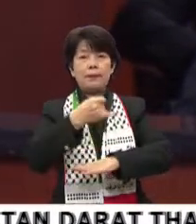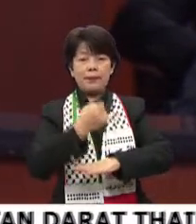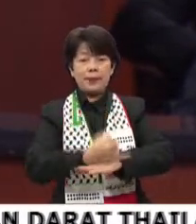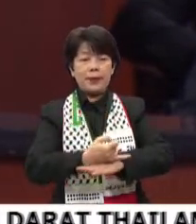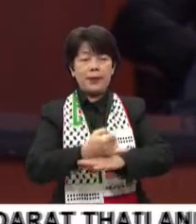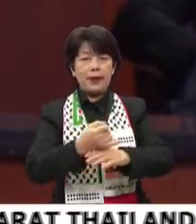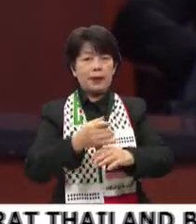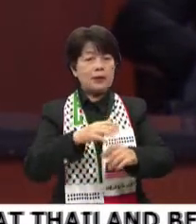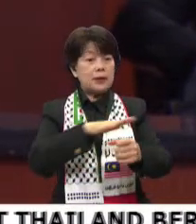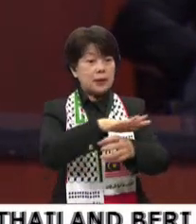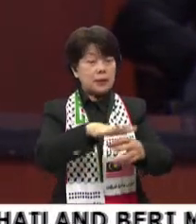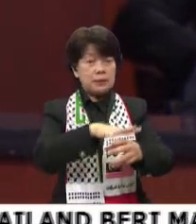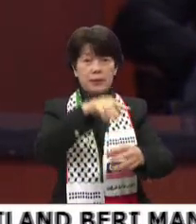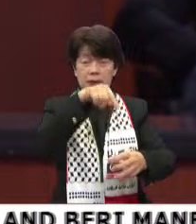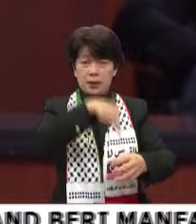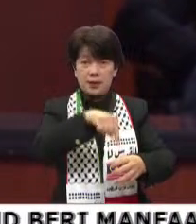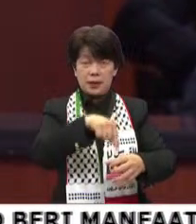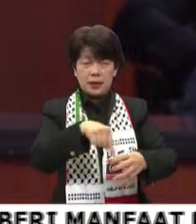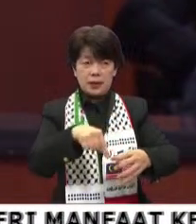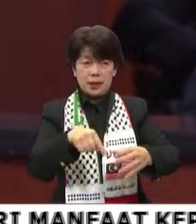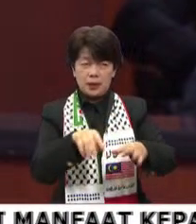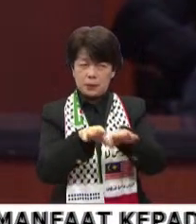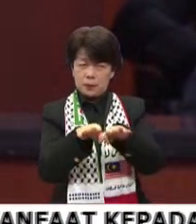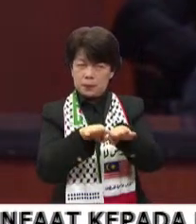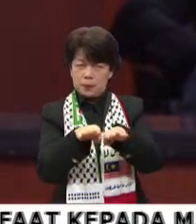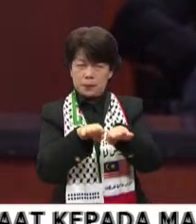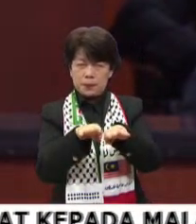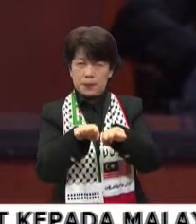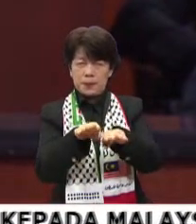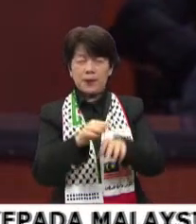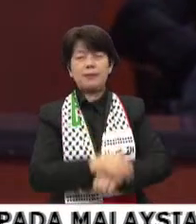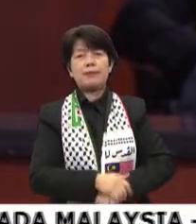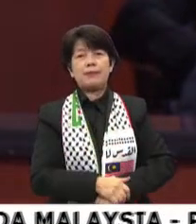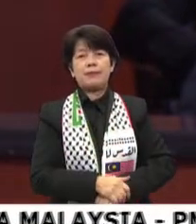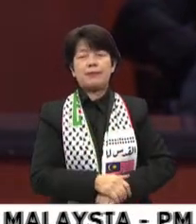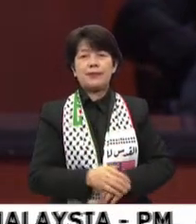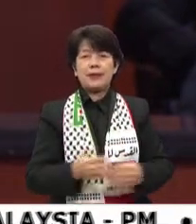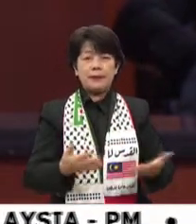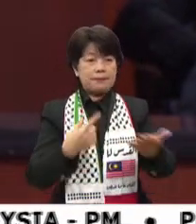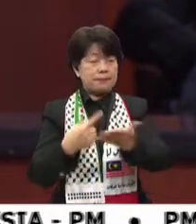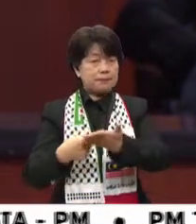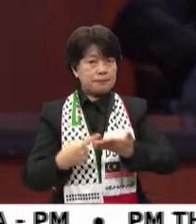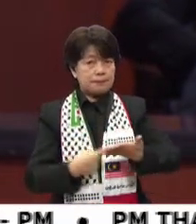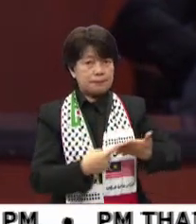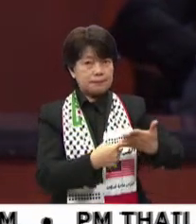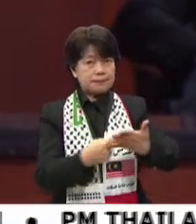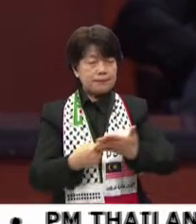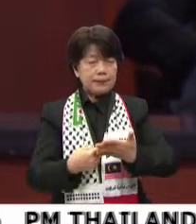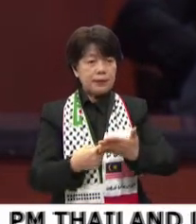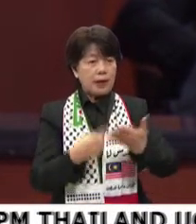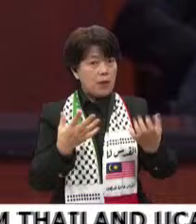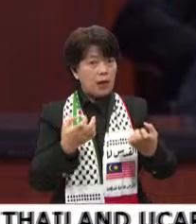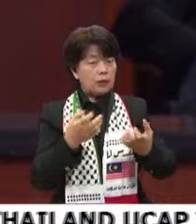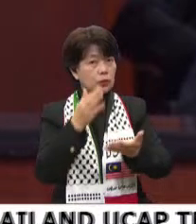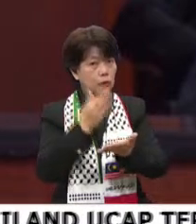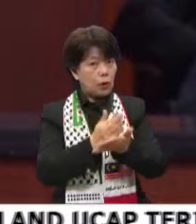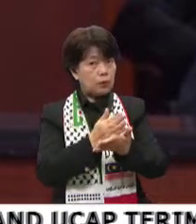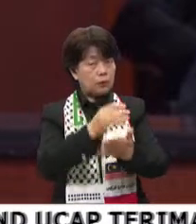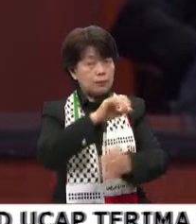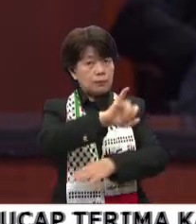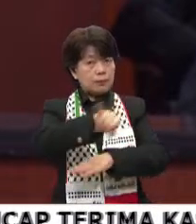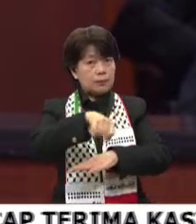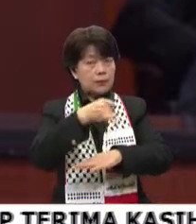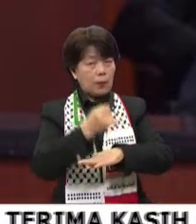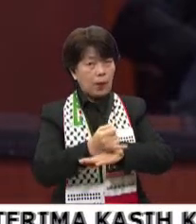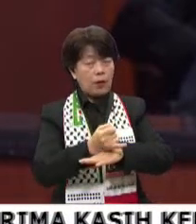tempatan sekarang ni bersaing dan tidak tak ada lagi perbincangan kita untuk nak stop import daripada